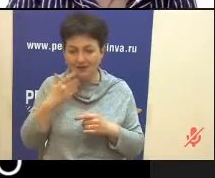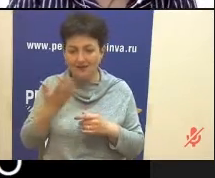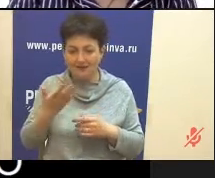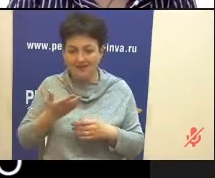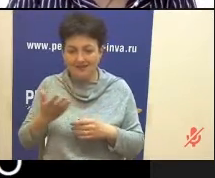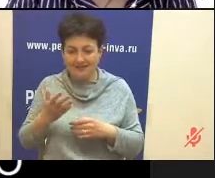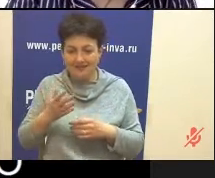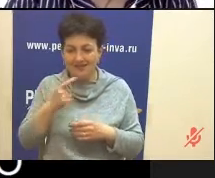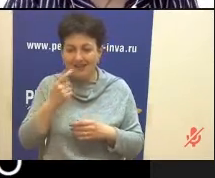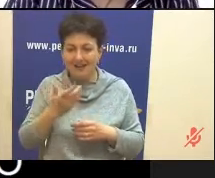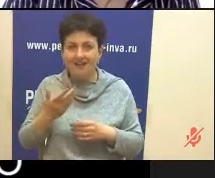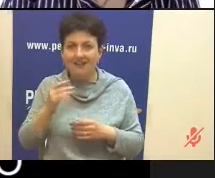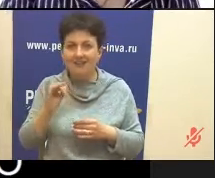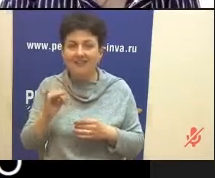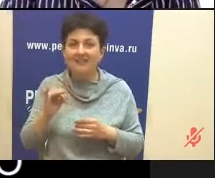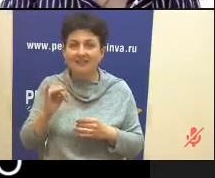бурную теоретическую